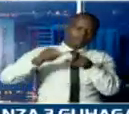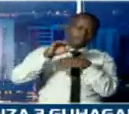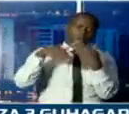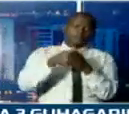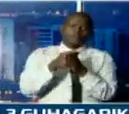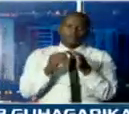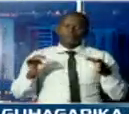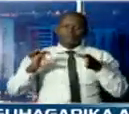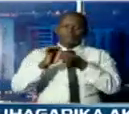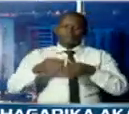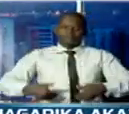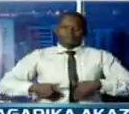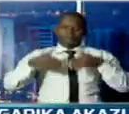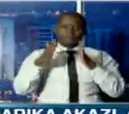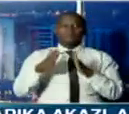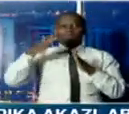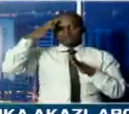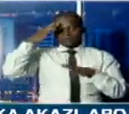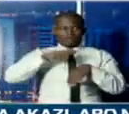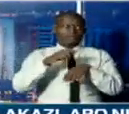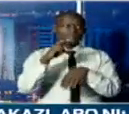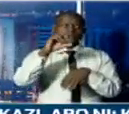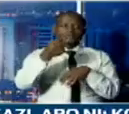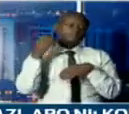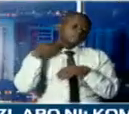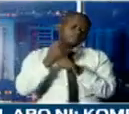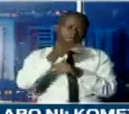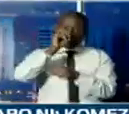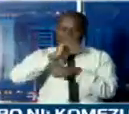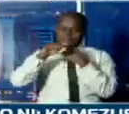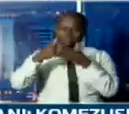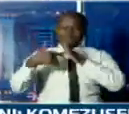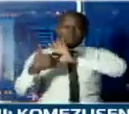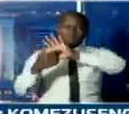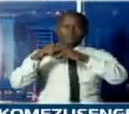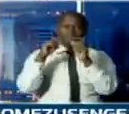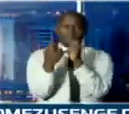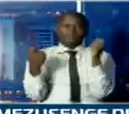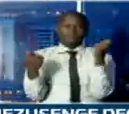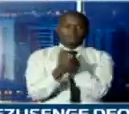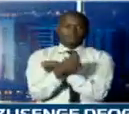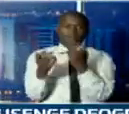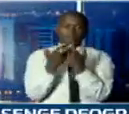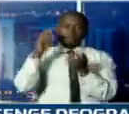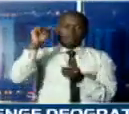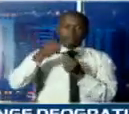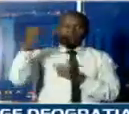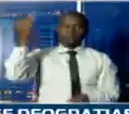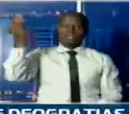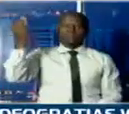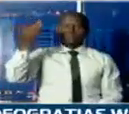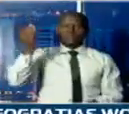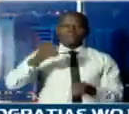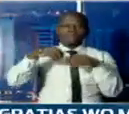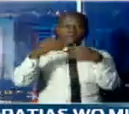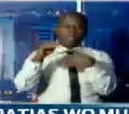umwiherero uzahuza urubyiruko. Kwibuka ku nshuro ya 25 Jenoside yakorewe Abatutsi hazagaragaramo impinduka zijyanye no kugabanya ibiganiro byari bisanzwe